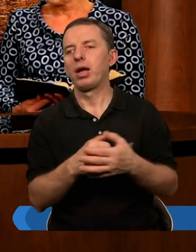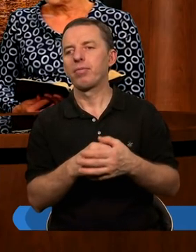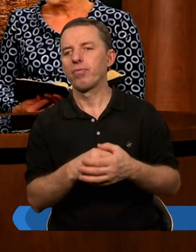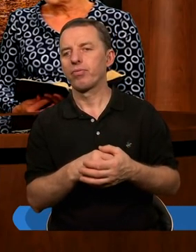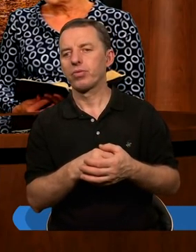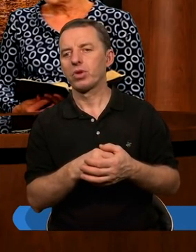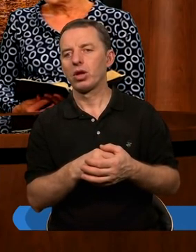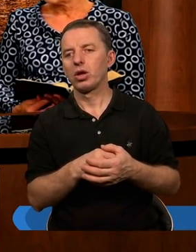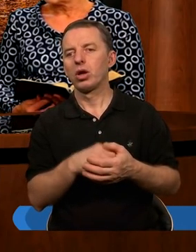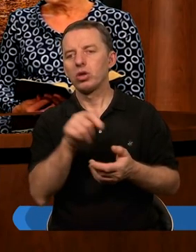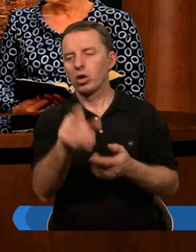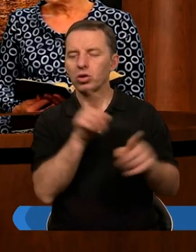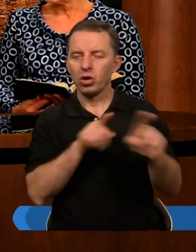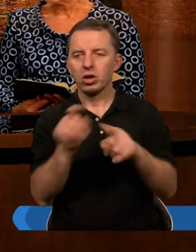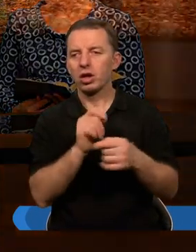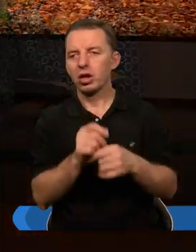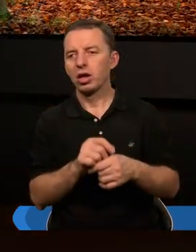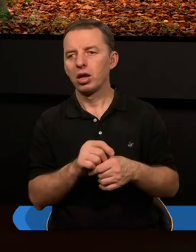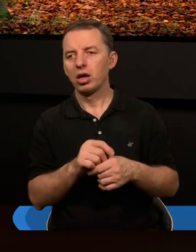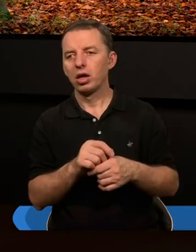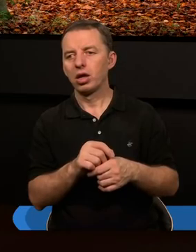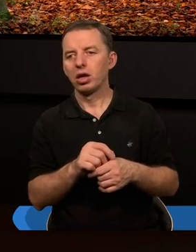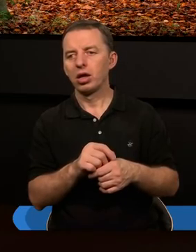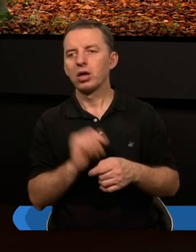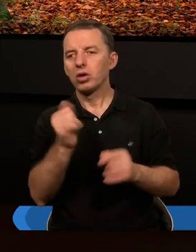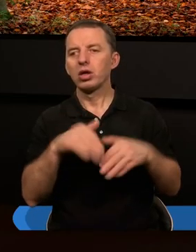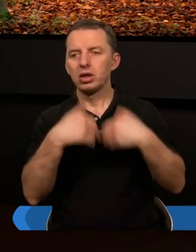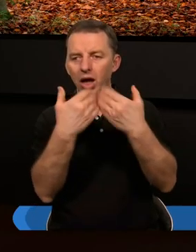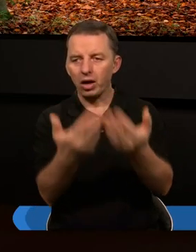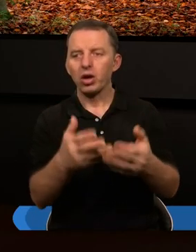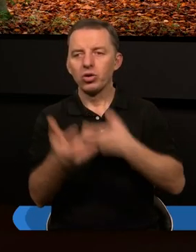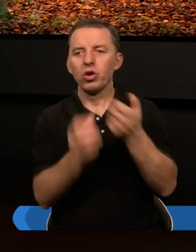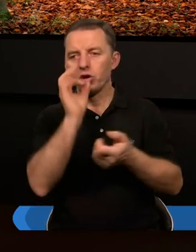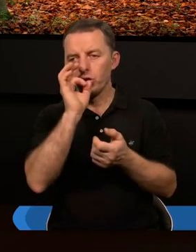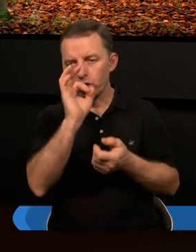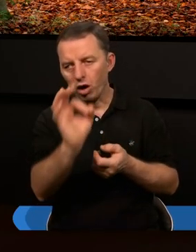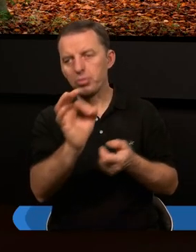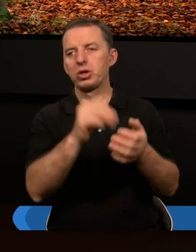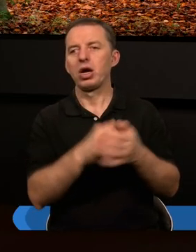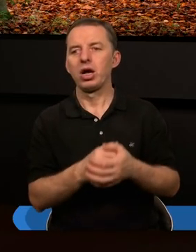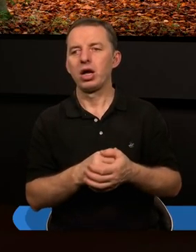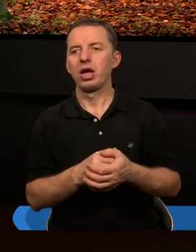A co to znaczy, że poddawać się jej, czynić dobrze,